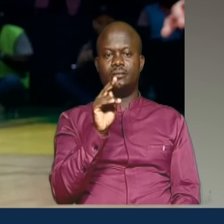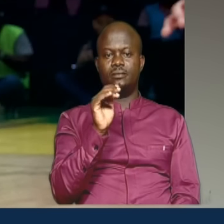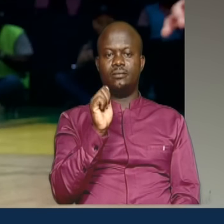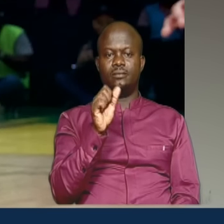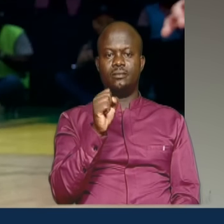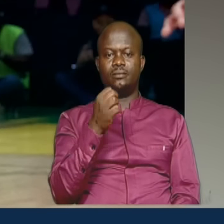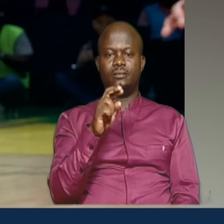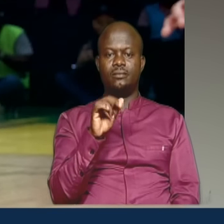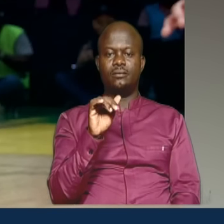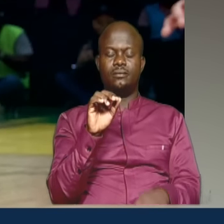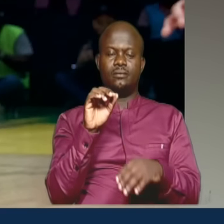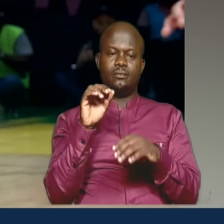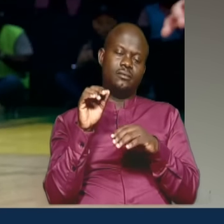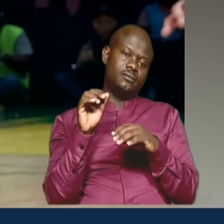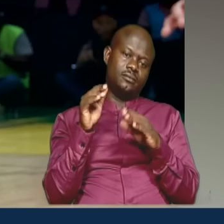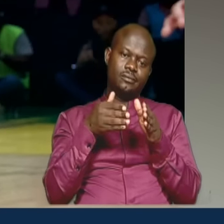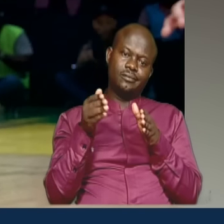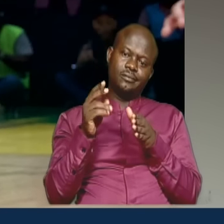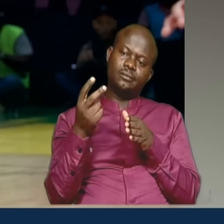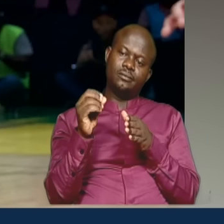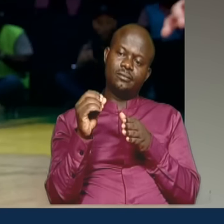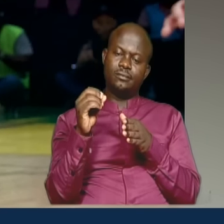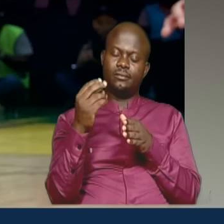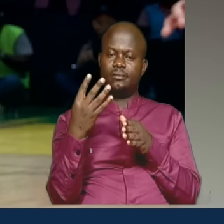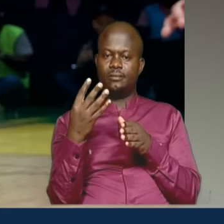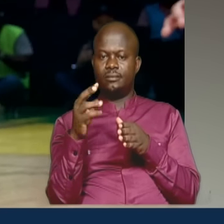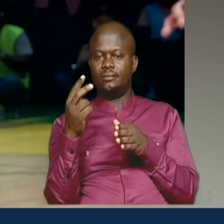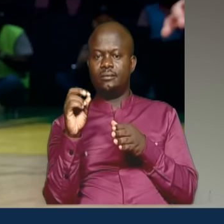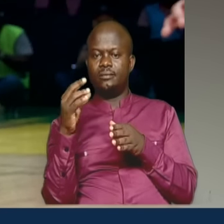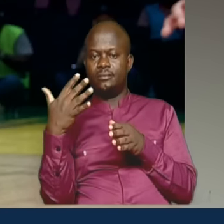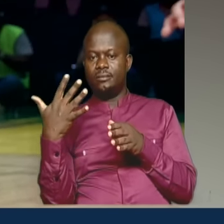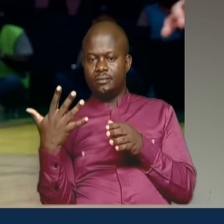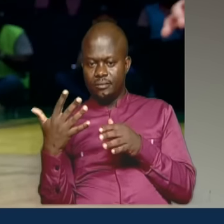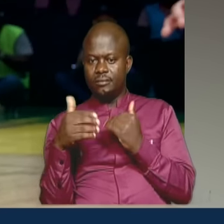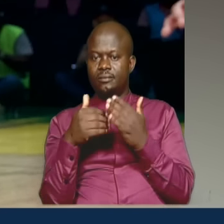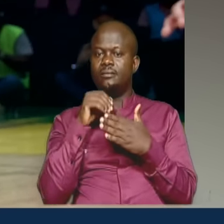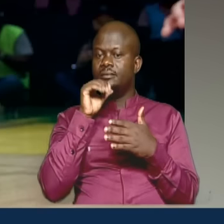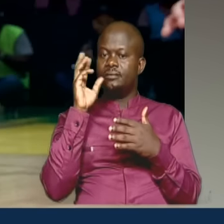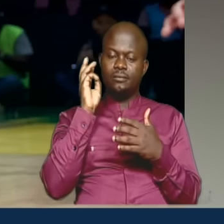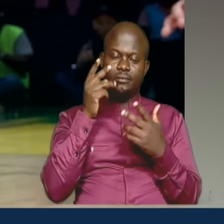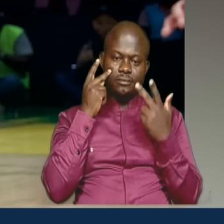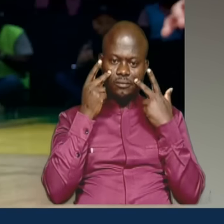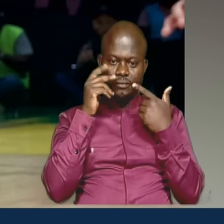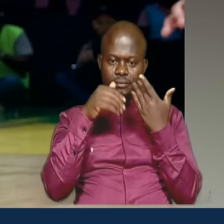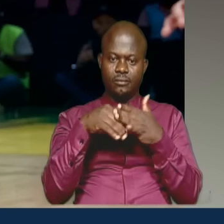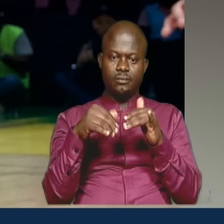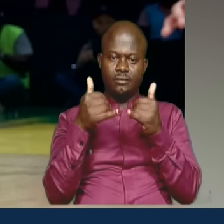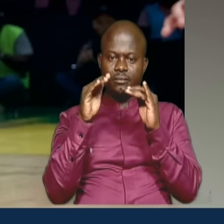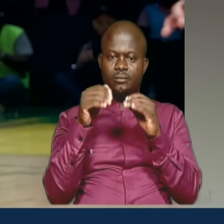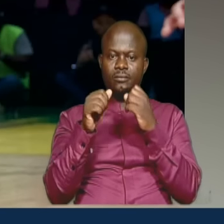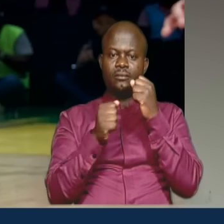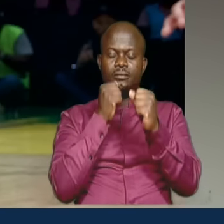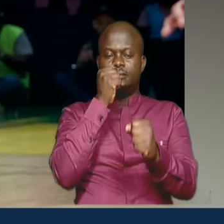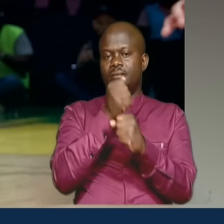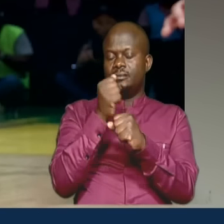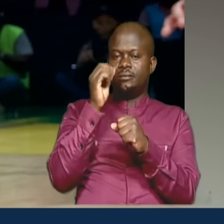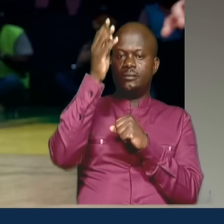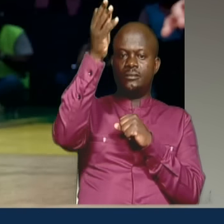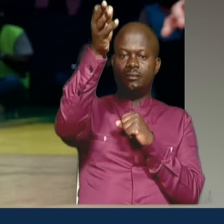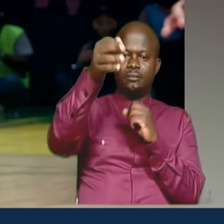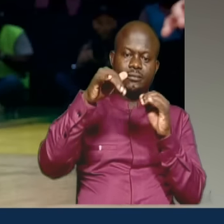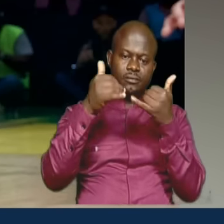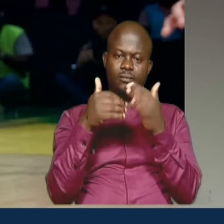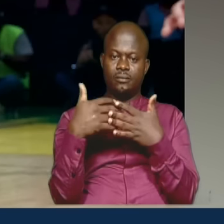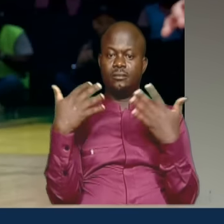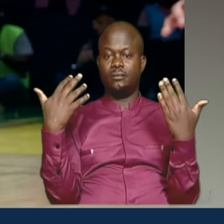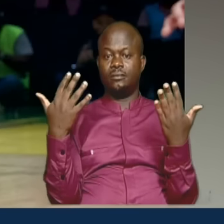ya 2024-2025 ubwo abakunzi b'ikipe ya Patriote ntabwo bazabona uno mukinnyi mu mwaka utaha. Mukino w'intoki